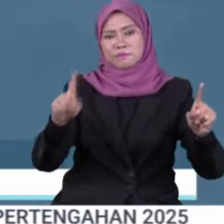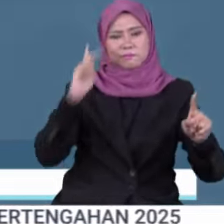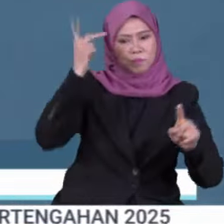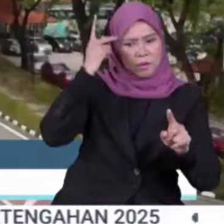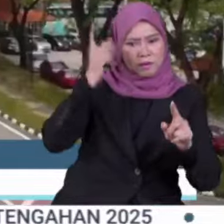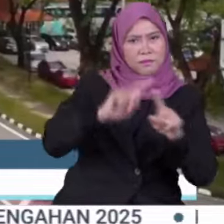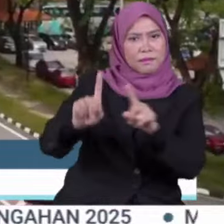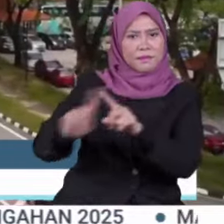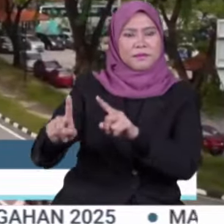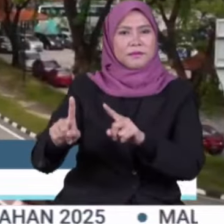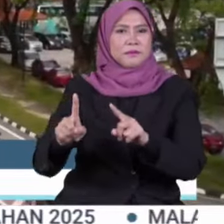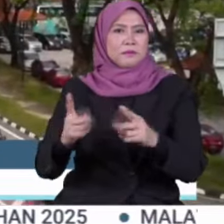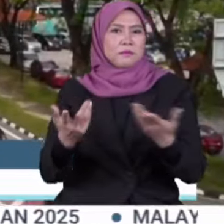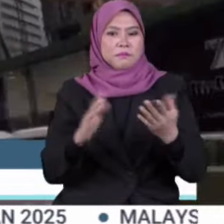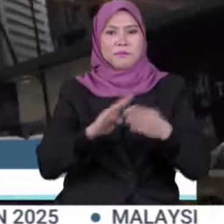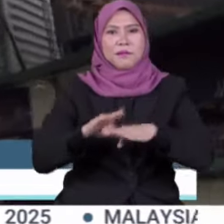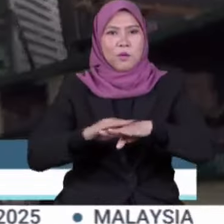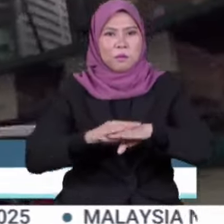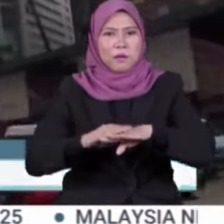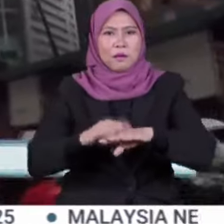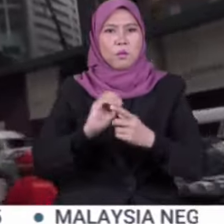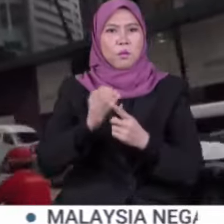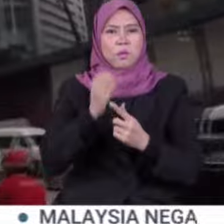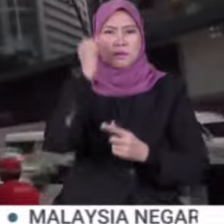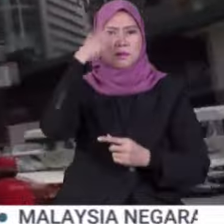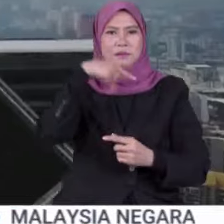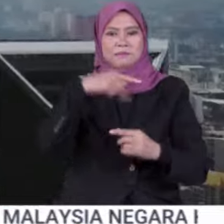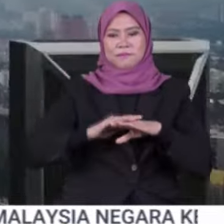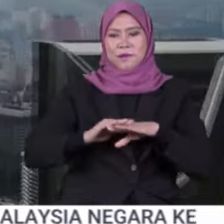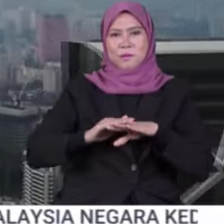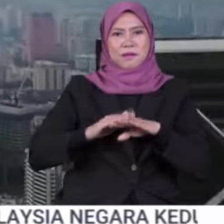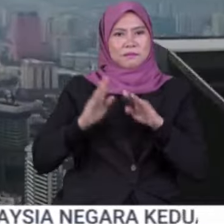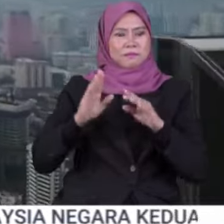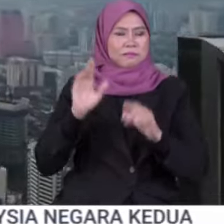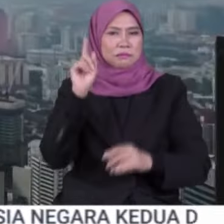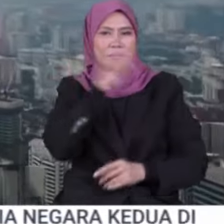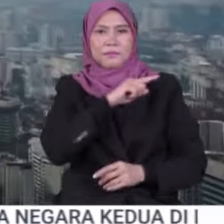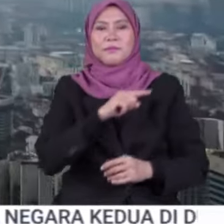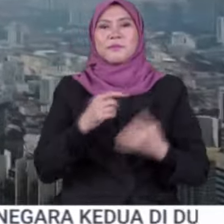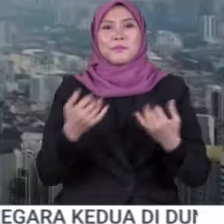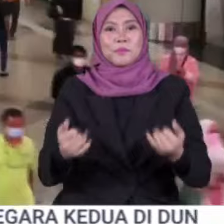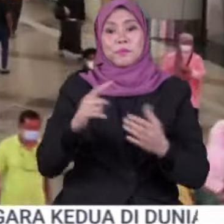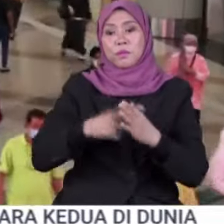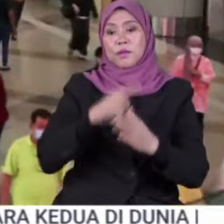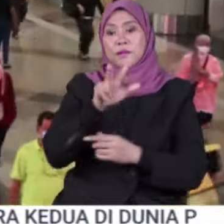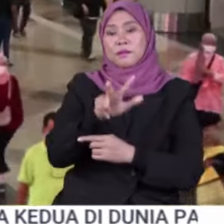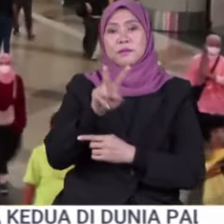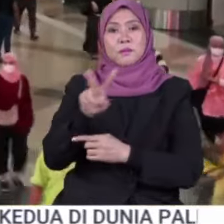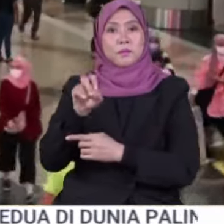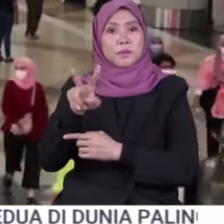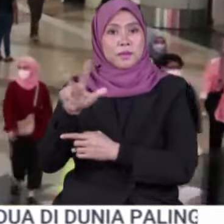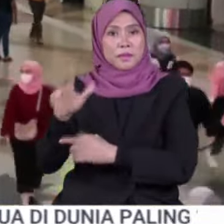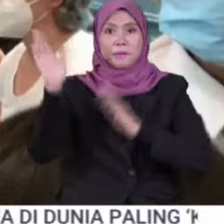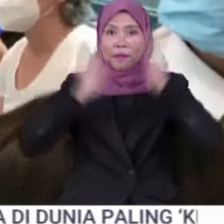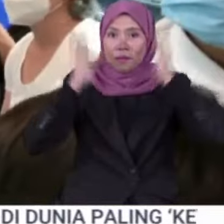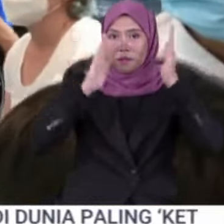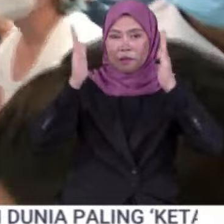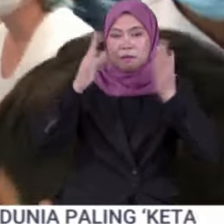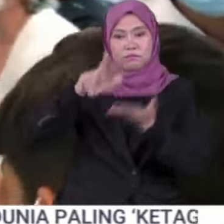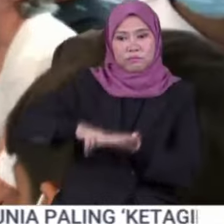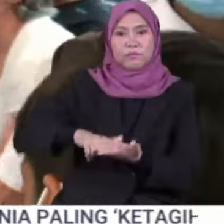politik, ketaksuban perkauman serta sikap perkauman yang menebal. Setakat Mac 2023, Malaysia telah